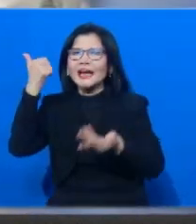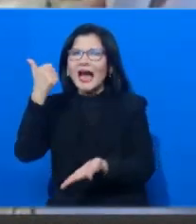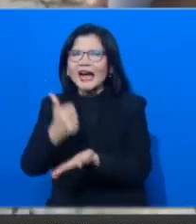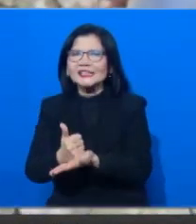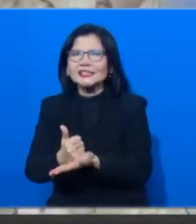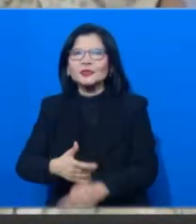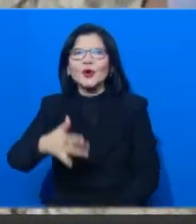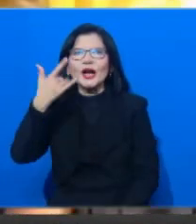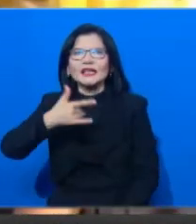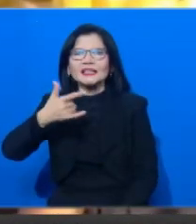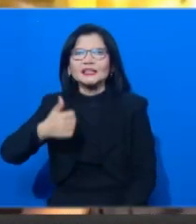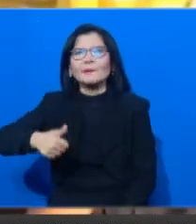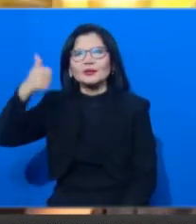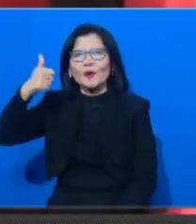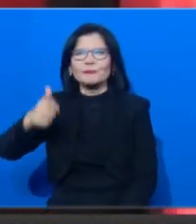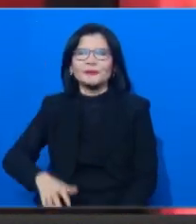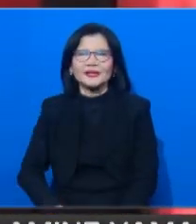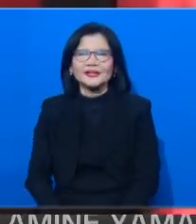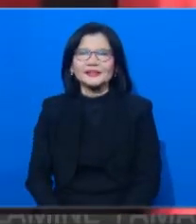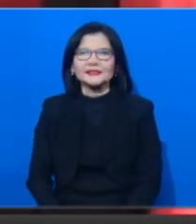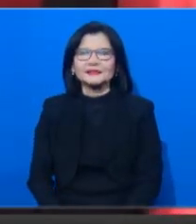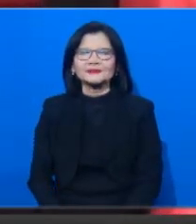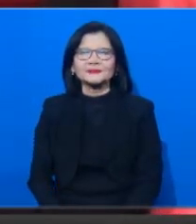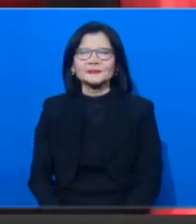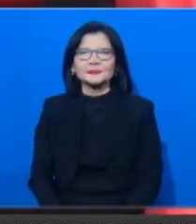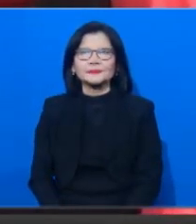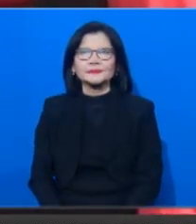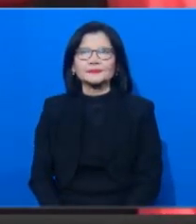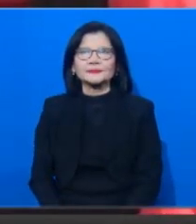di tengah banyaknya permainan modern. Tim Liputan CNN Indonesia.